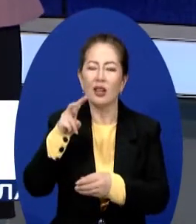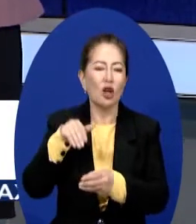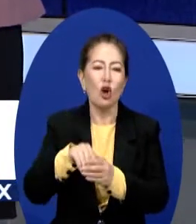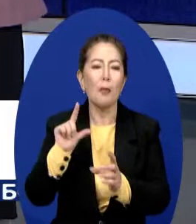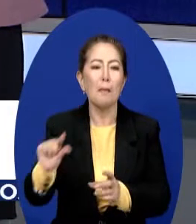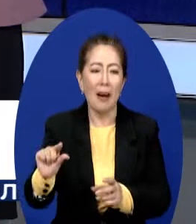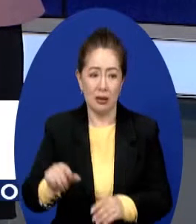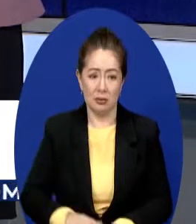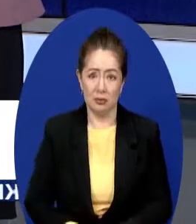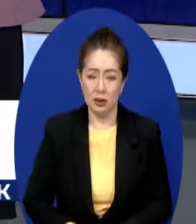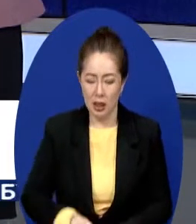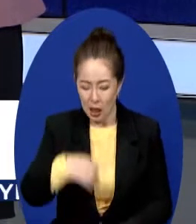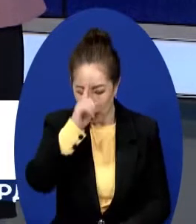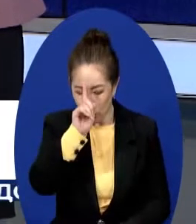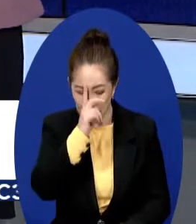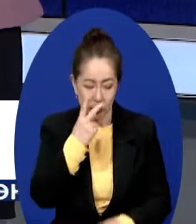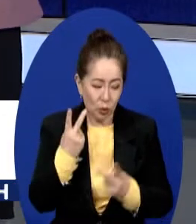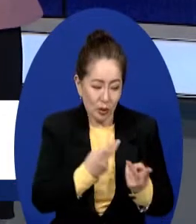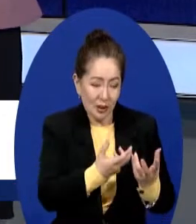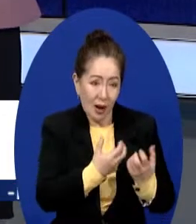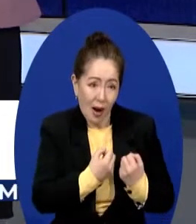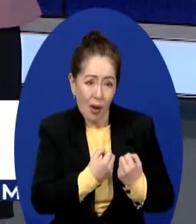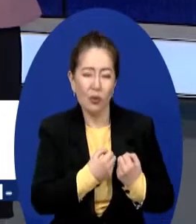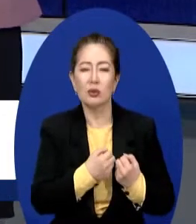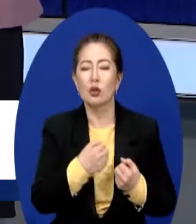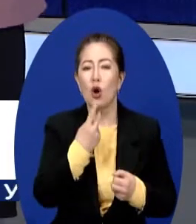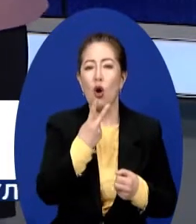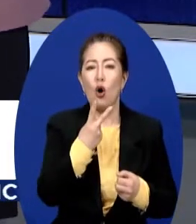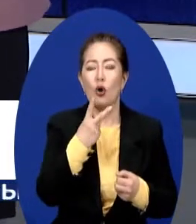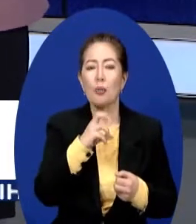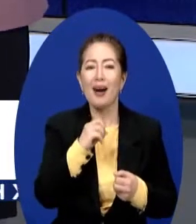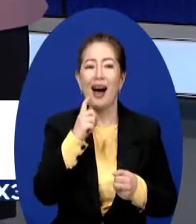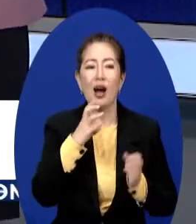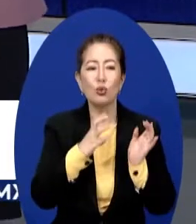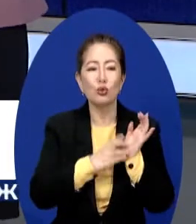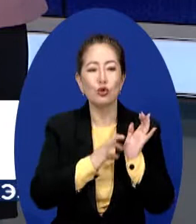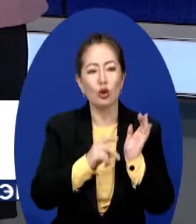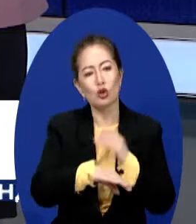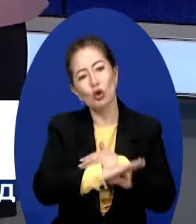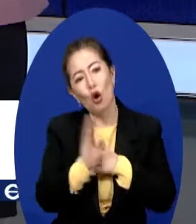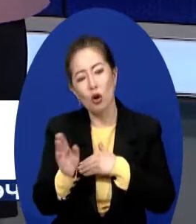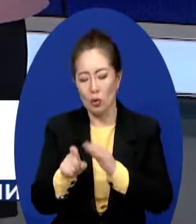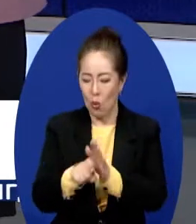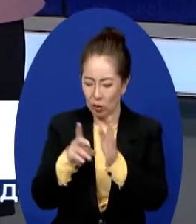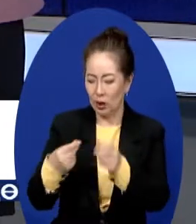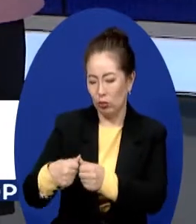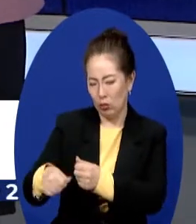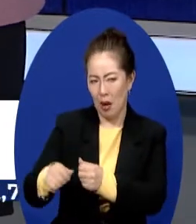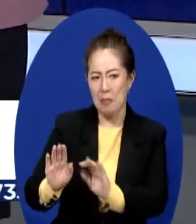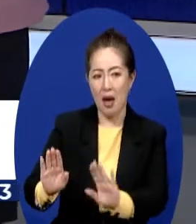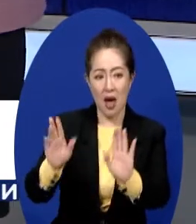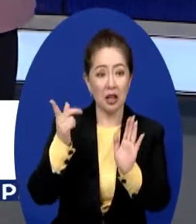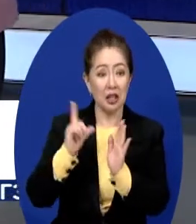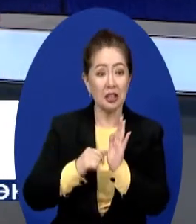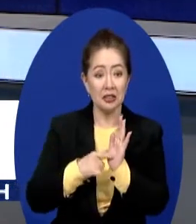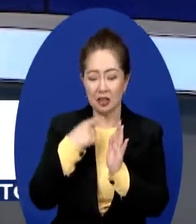заавал эрүүл мэндийн даатгалаа 2019 оноос хойш хугацаанд бүрэн төлсөн байх шаардлагатай гэдэг ийм асуудал яригдж байгаа.